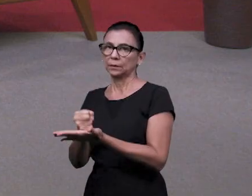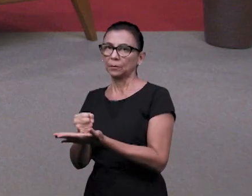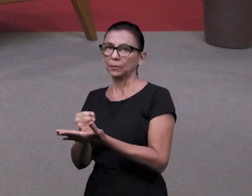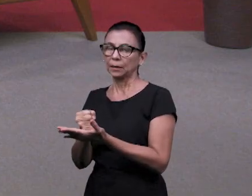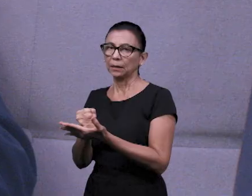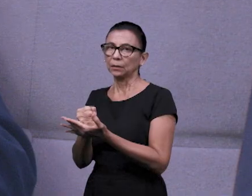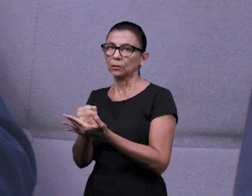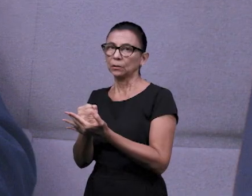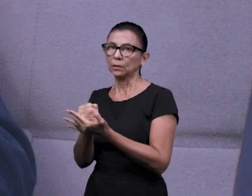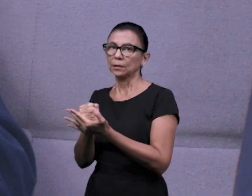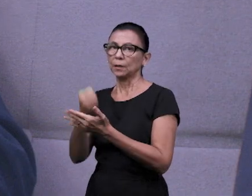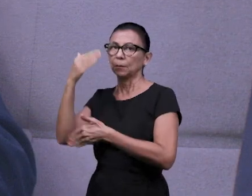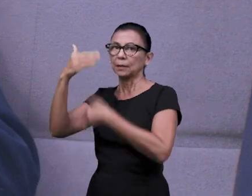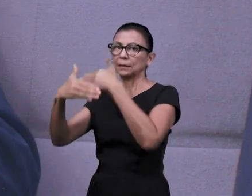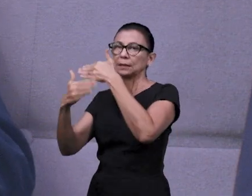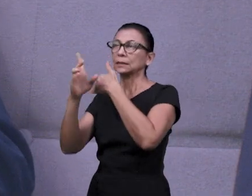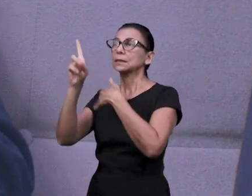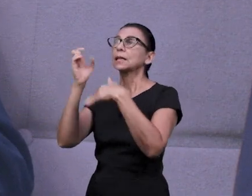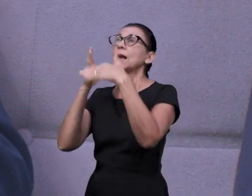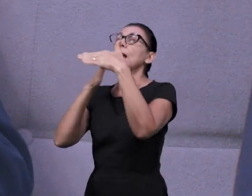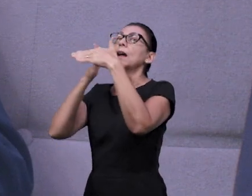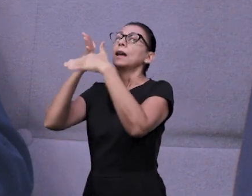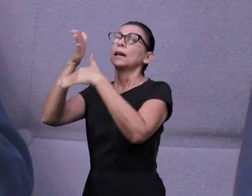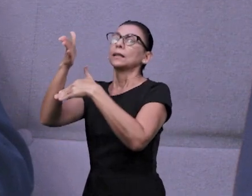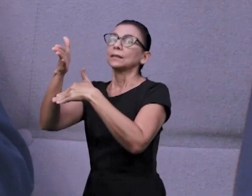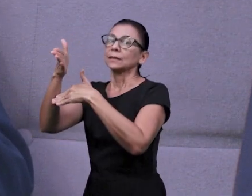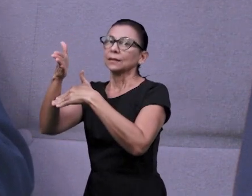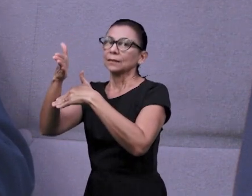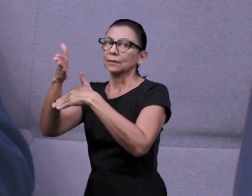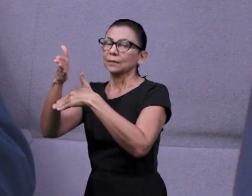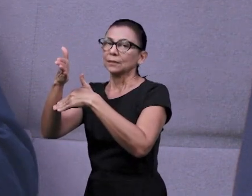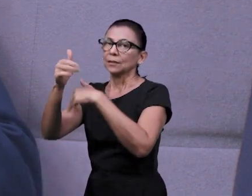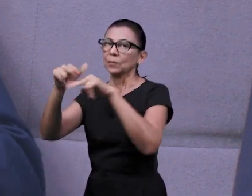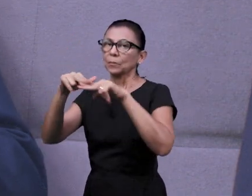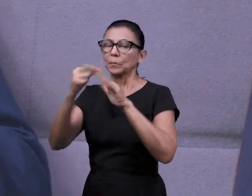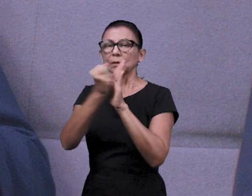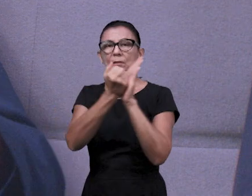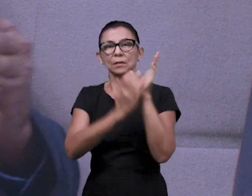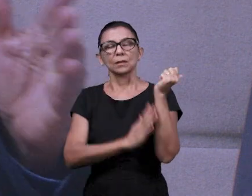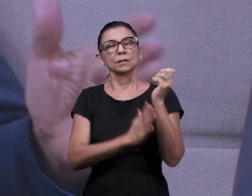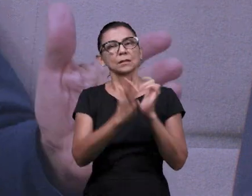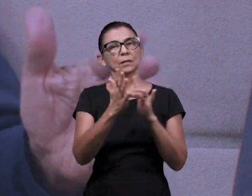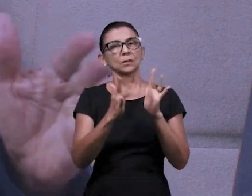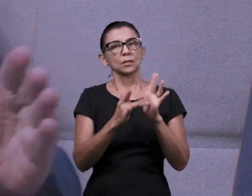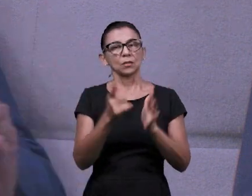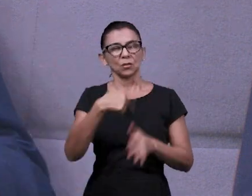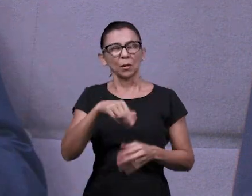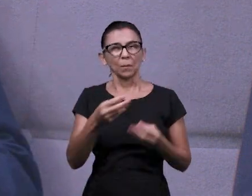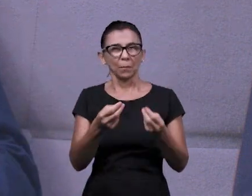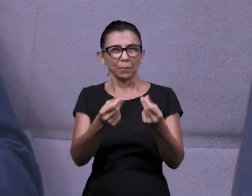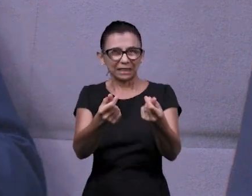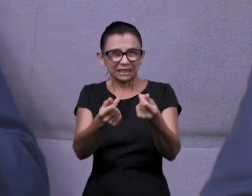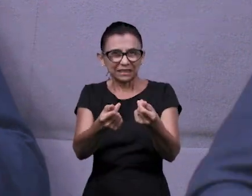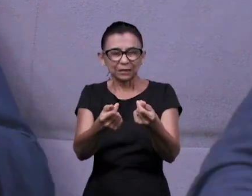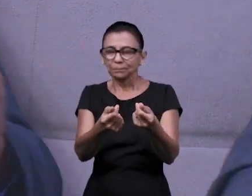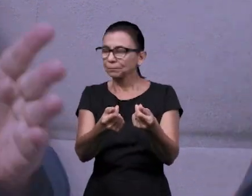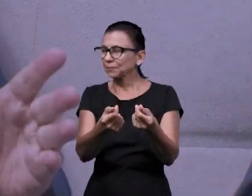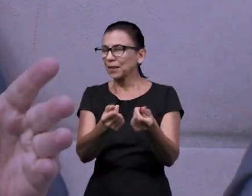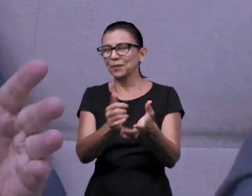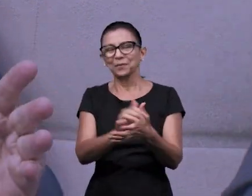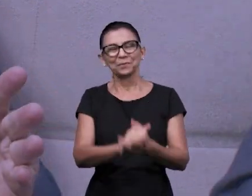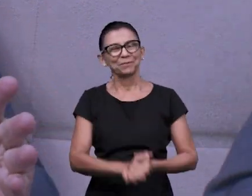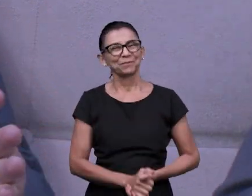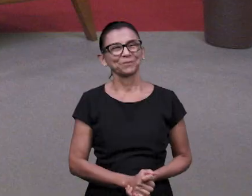C'est un rachat immérité. Nous ne méritions pas cela. Par la grâce, nous